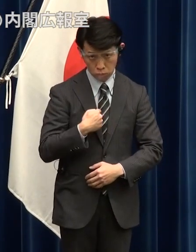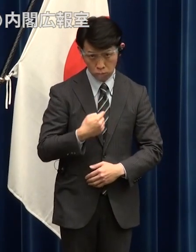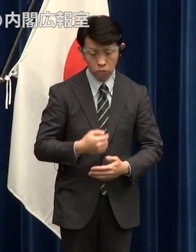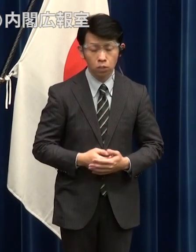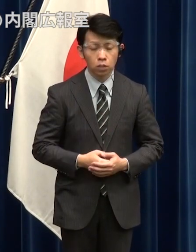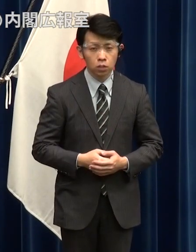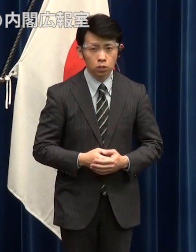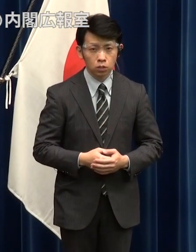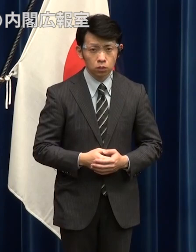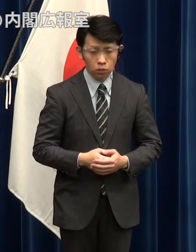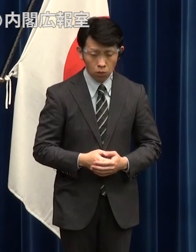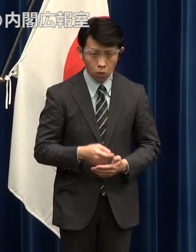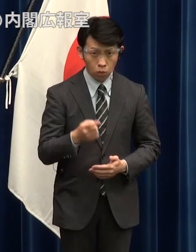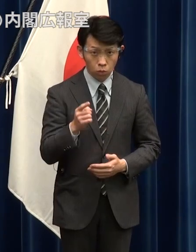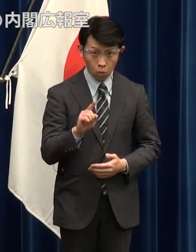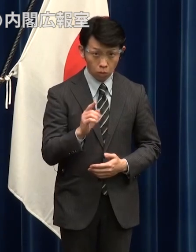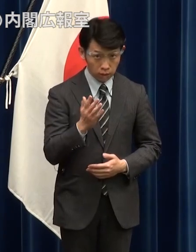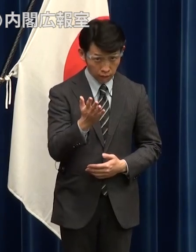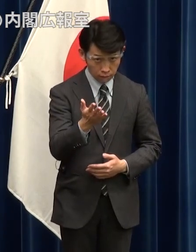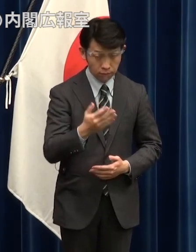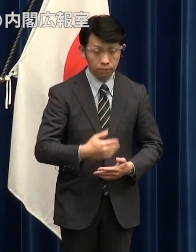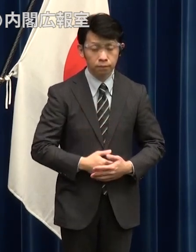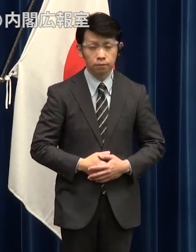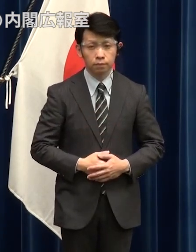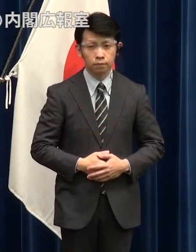この点については総理はどのようにお考えでしょうか。